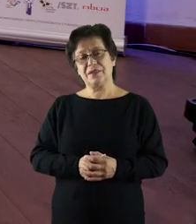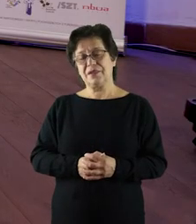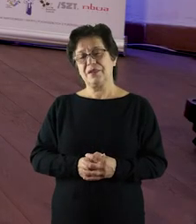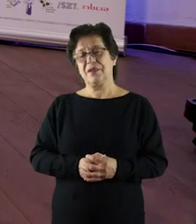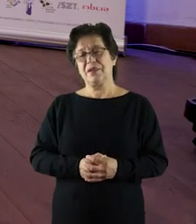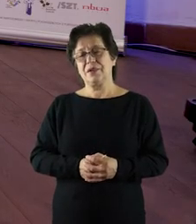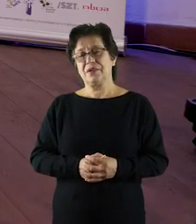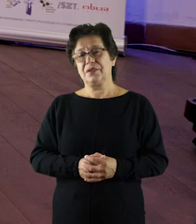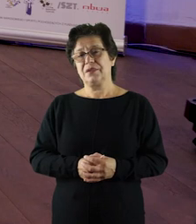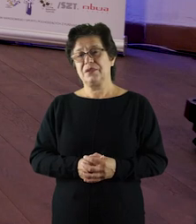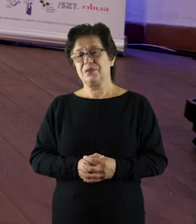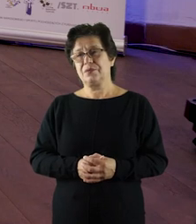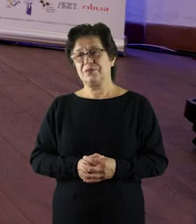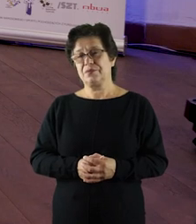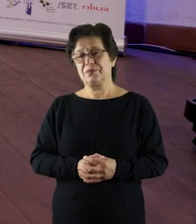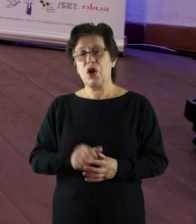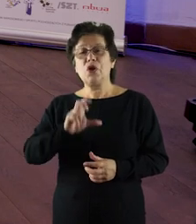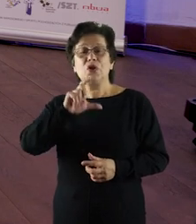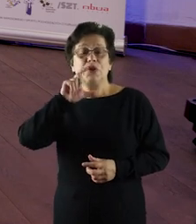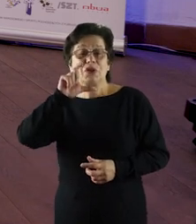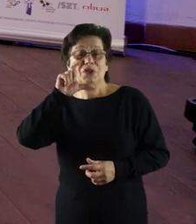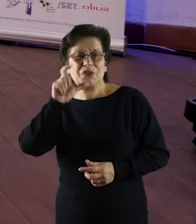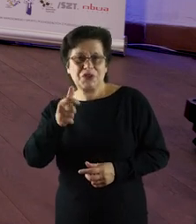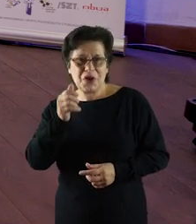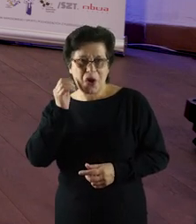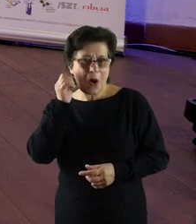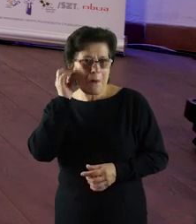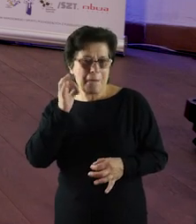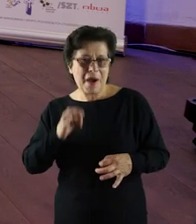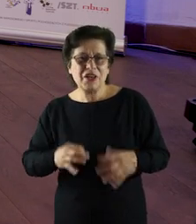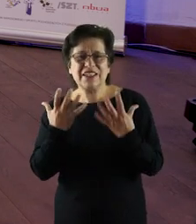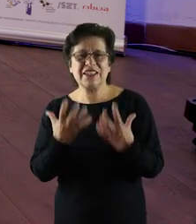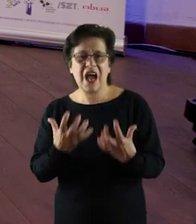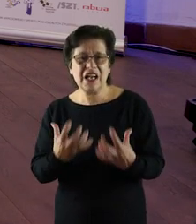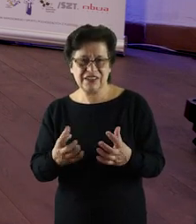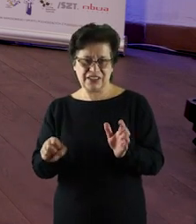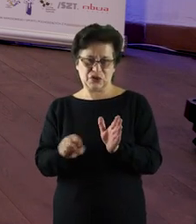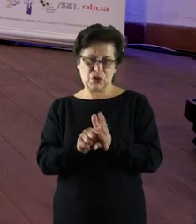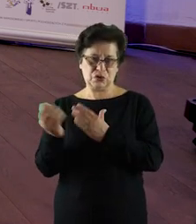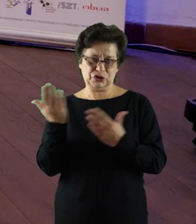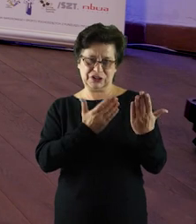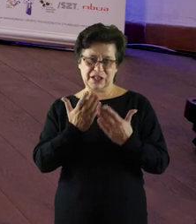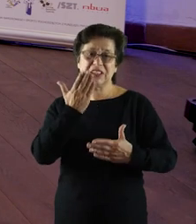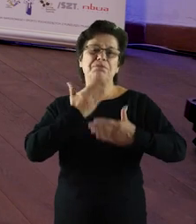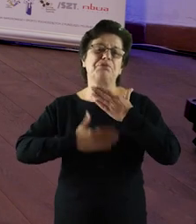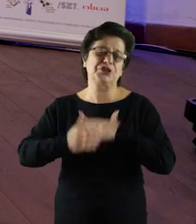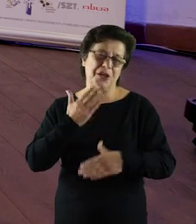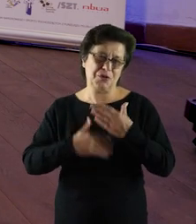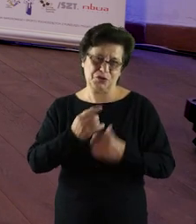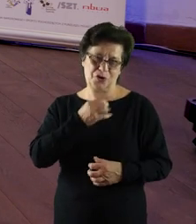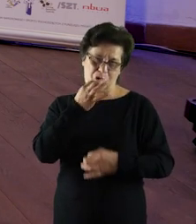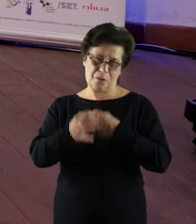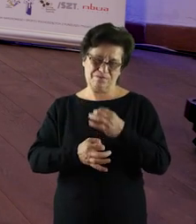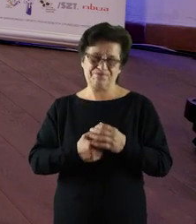proszę. Co panią zachęca do czytania? O, jak świetnie. Z przyjemnością wam powiem. Ja wychodzę z założenia,